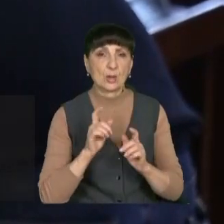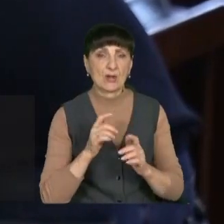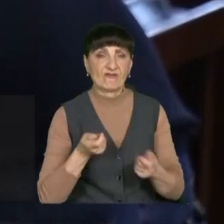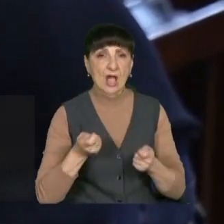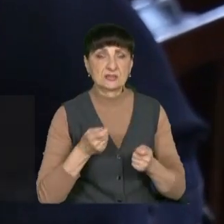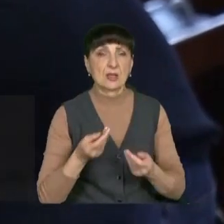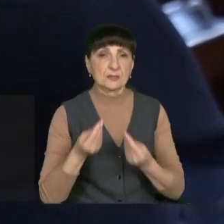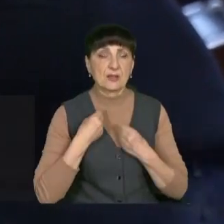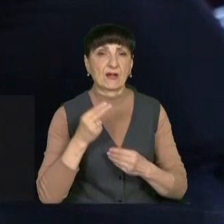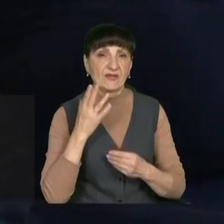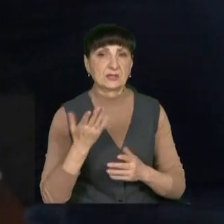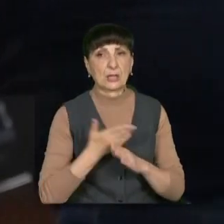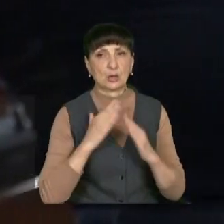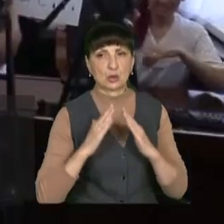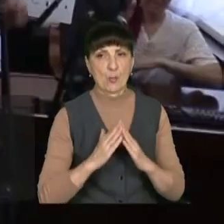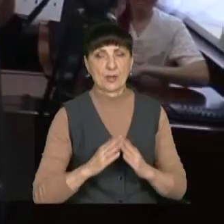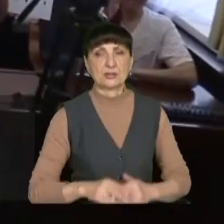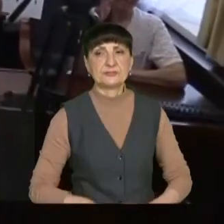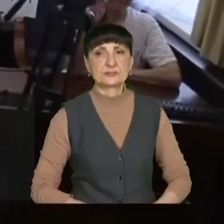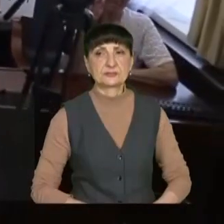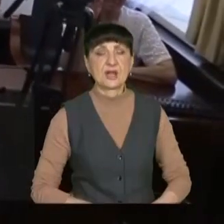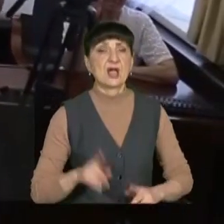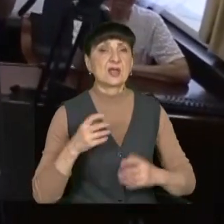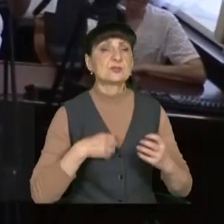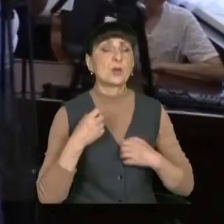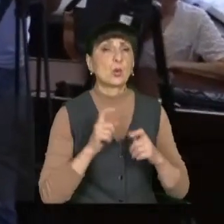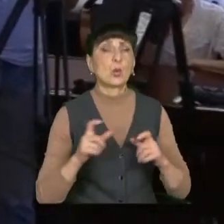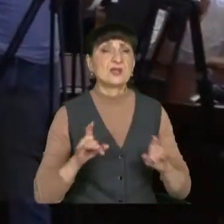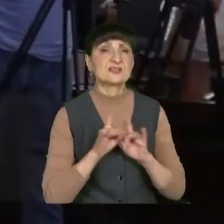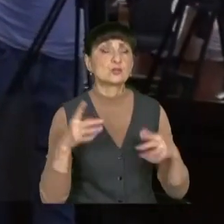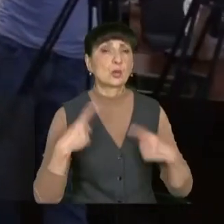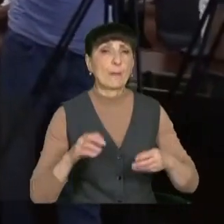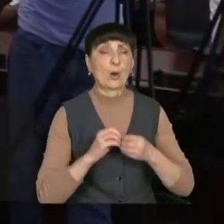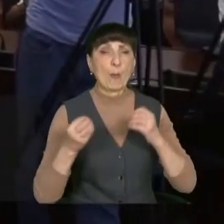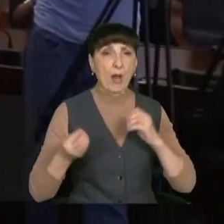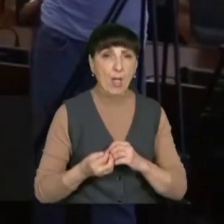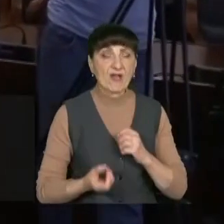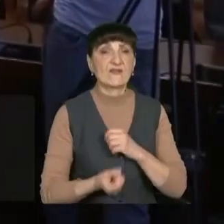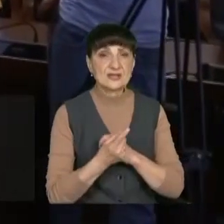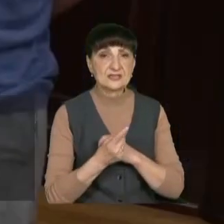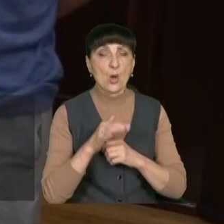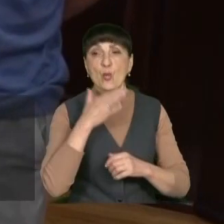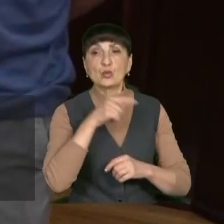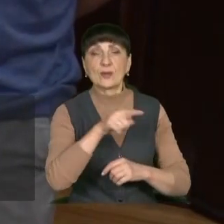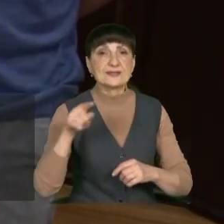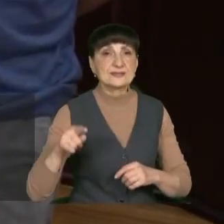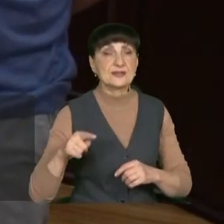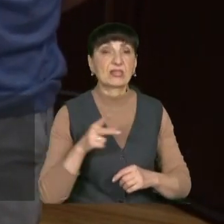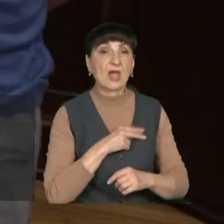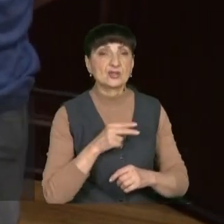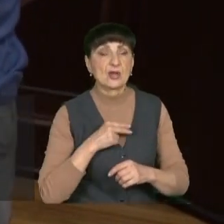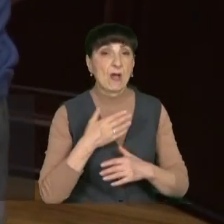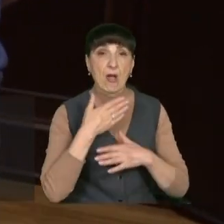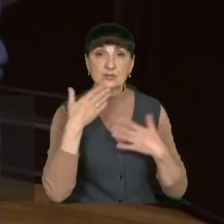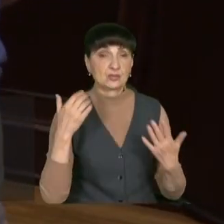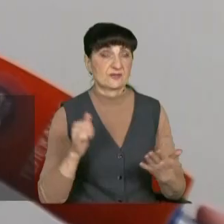нам предоставили квартиру или дом. Озвучили обеспокоенные жители другие проблемы. Как выяснилось, у многих владельцев дач